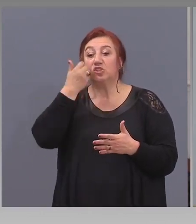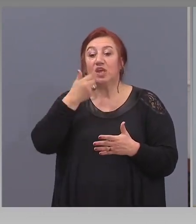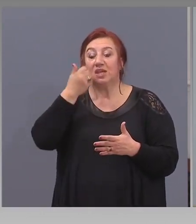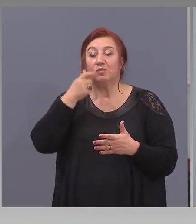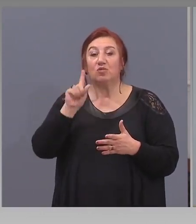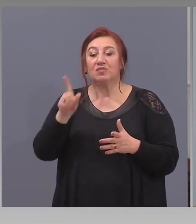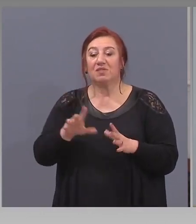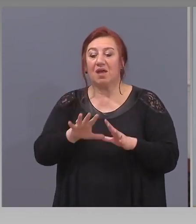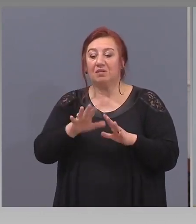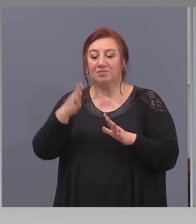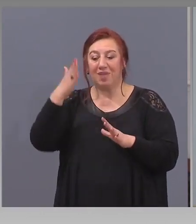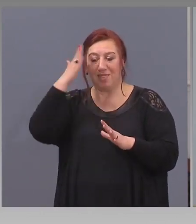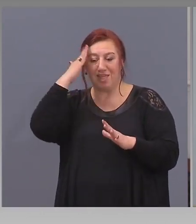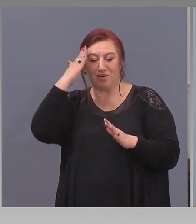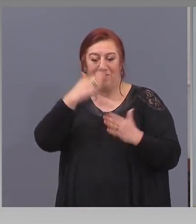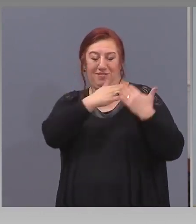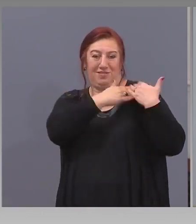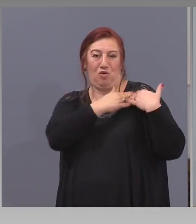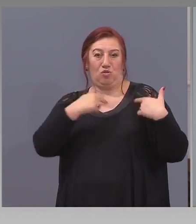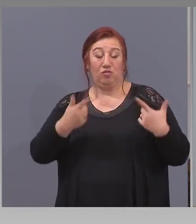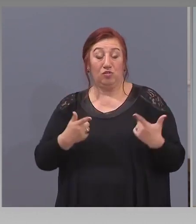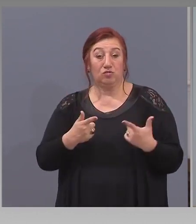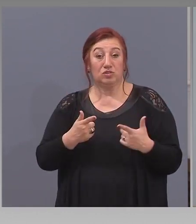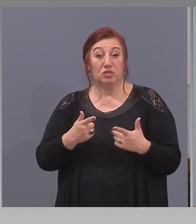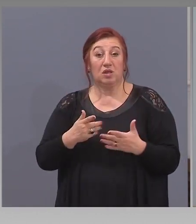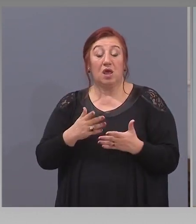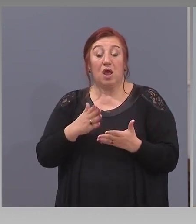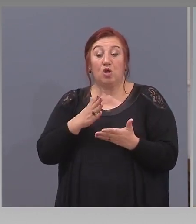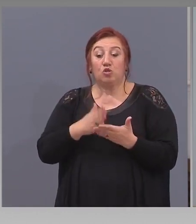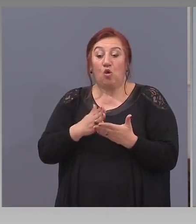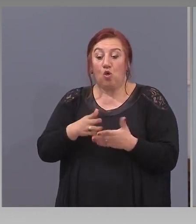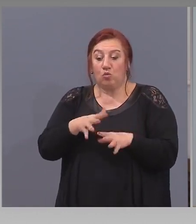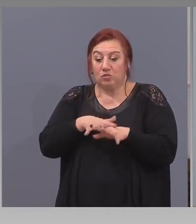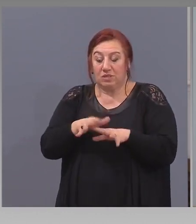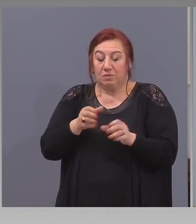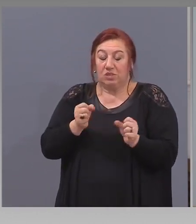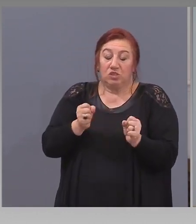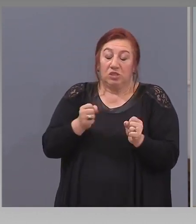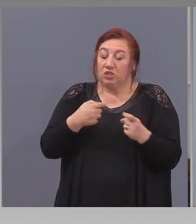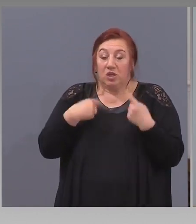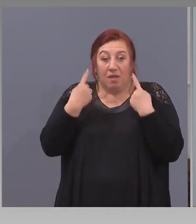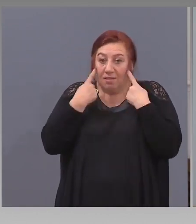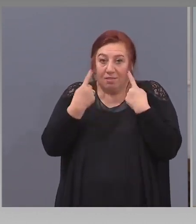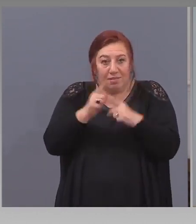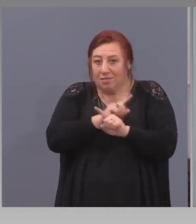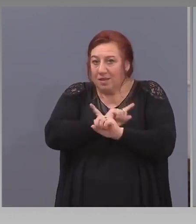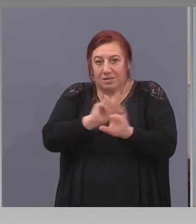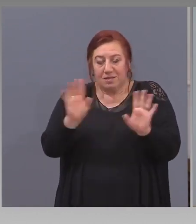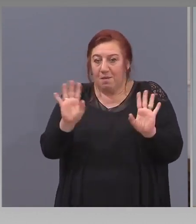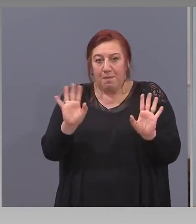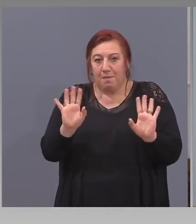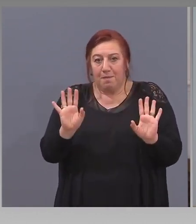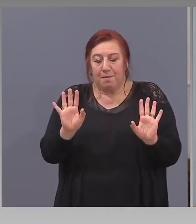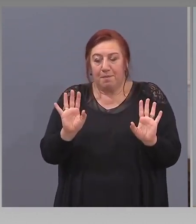механизъм. Доколко ЕЦБ ще издържи, не знам. Второ,